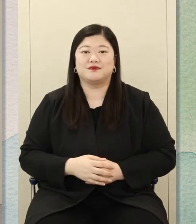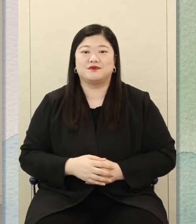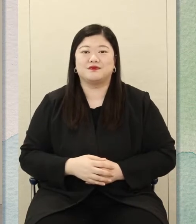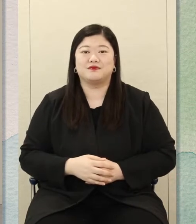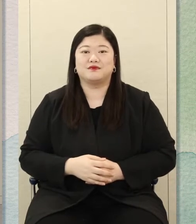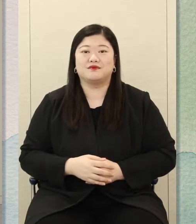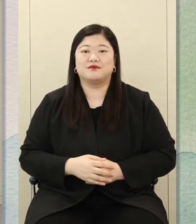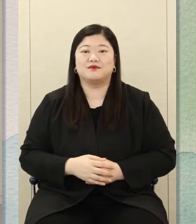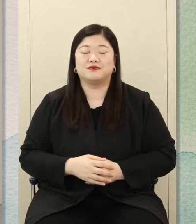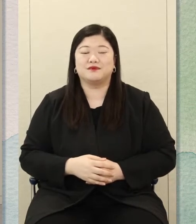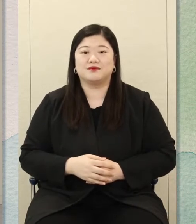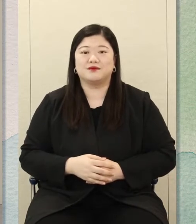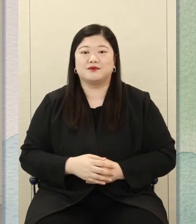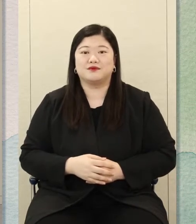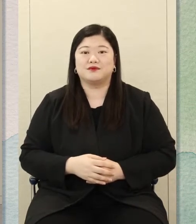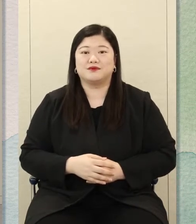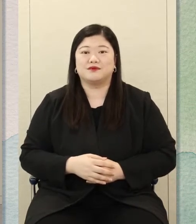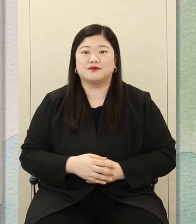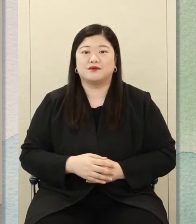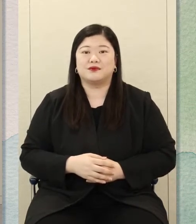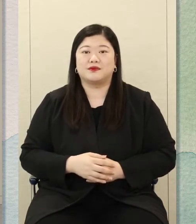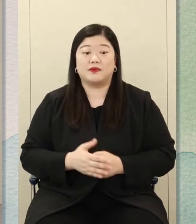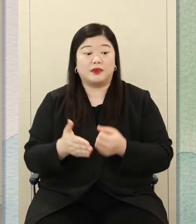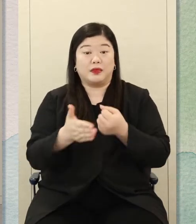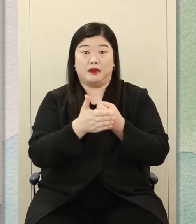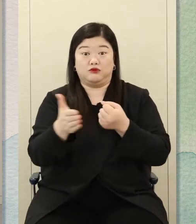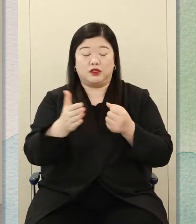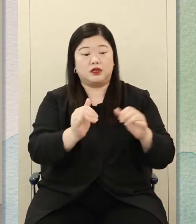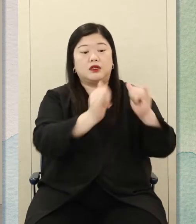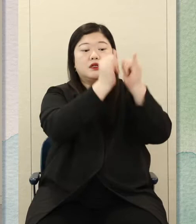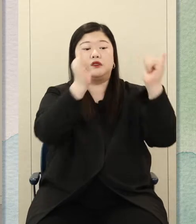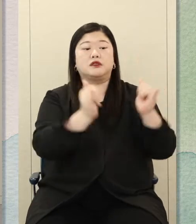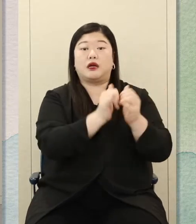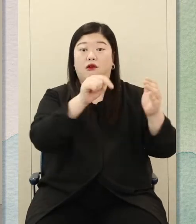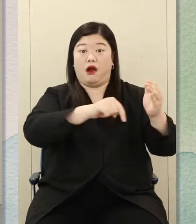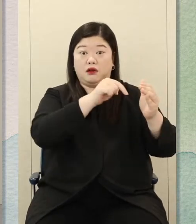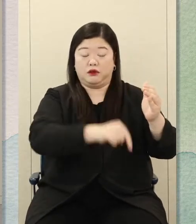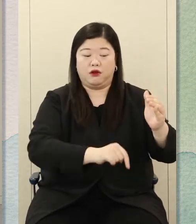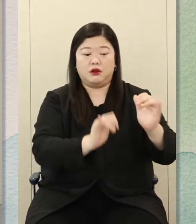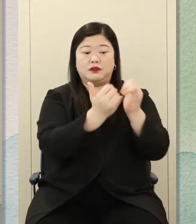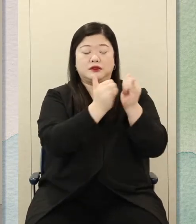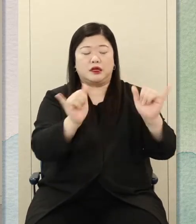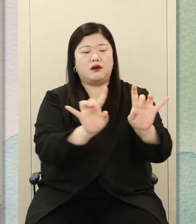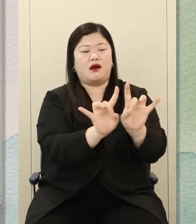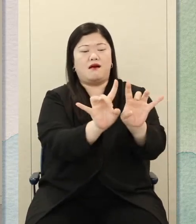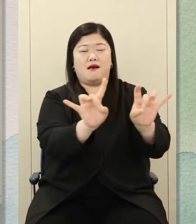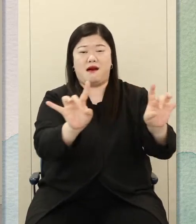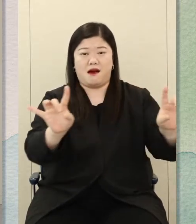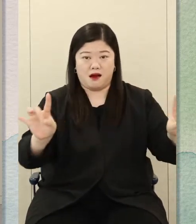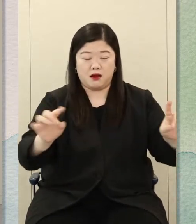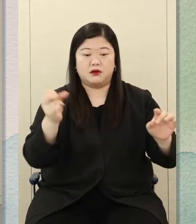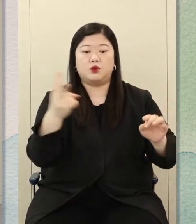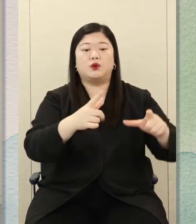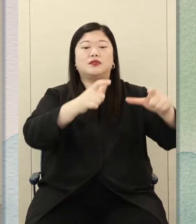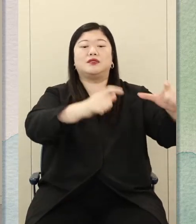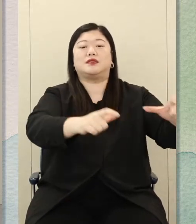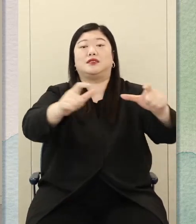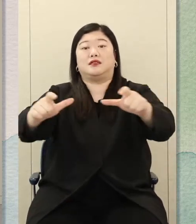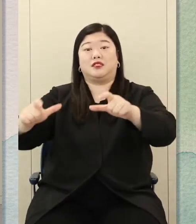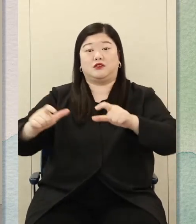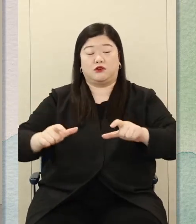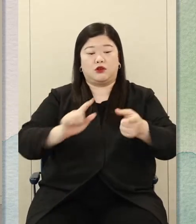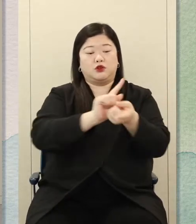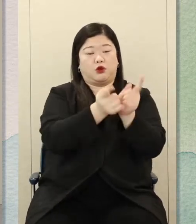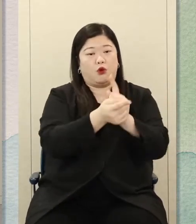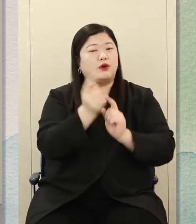되면 결국 이제 사회의 가장 단단한 부분들, 그러니까 우리가 이 지역 안에서 같이 삶을